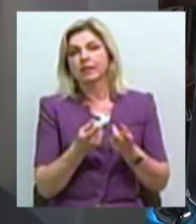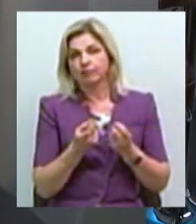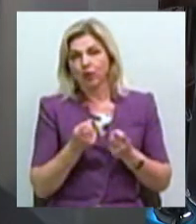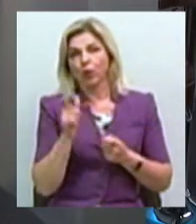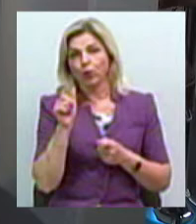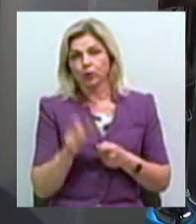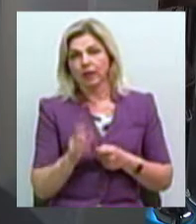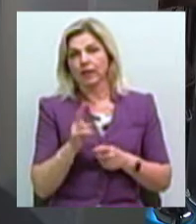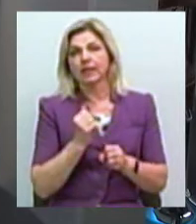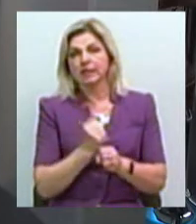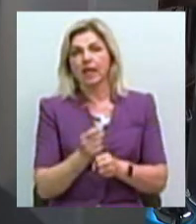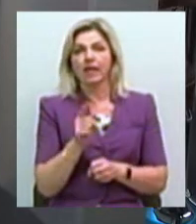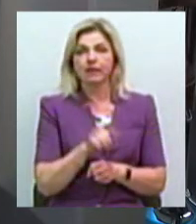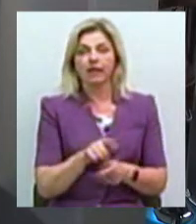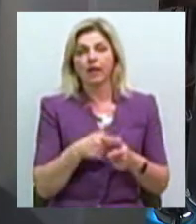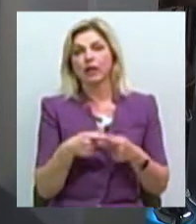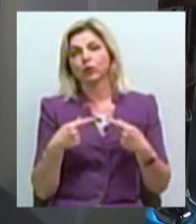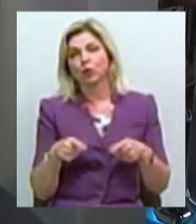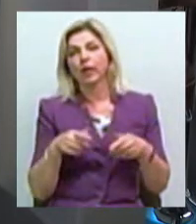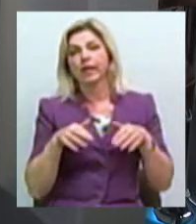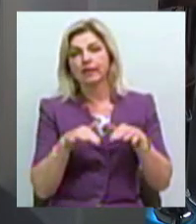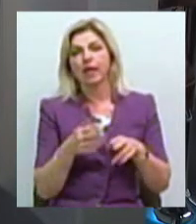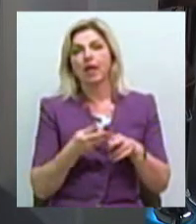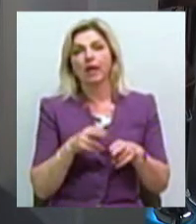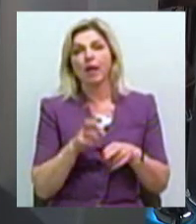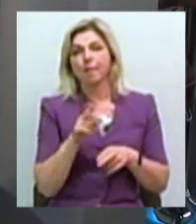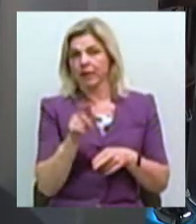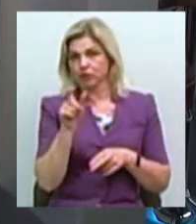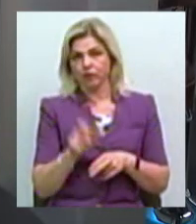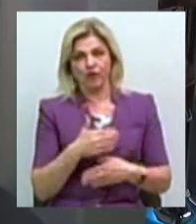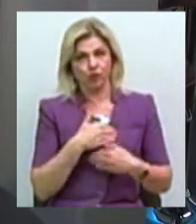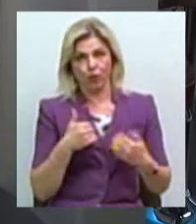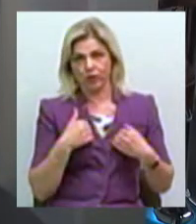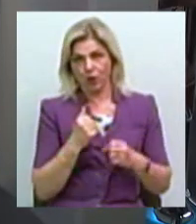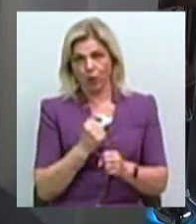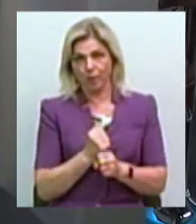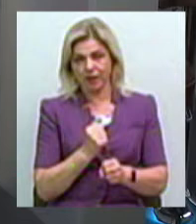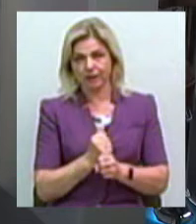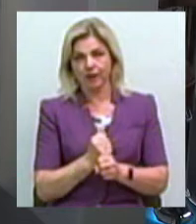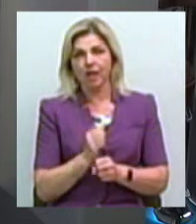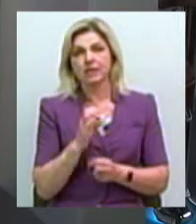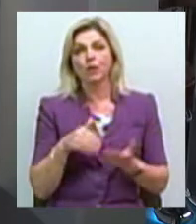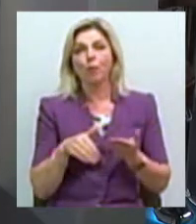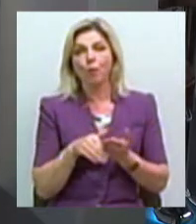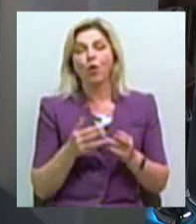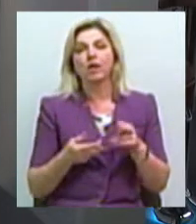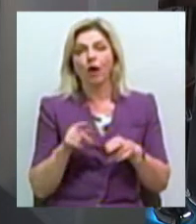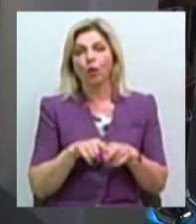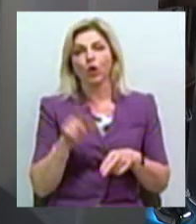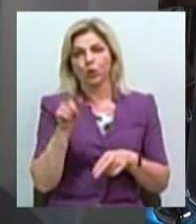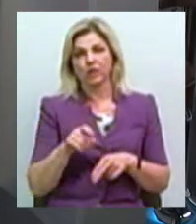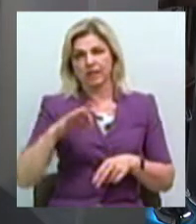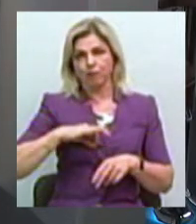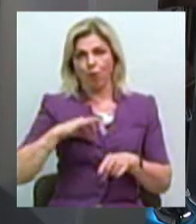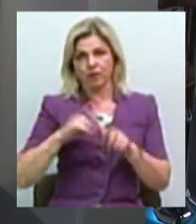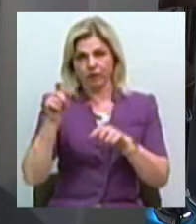до здійснення тих чи інших дій, яких вона б не хотіла робити, да, бо за допомогою яких вона використовується з